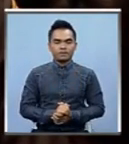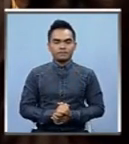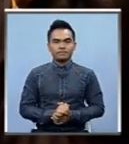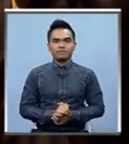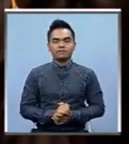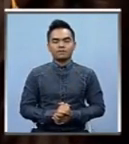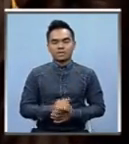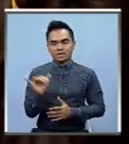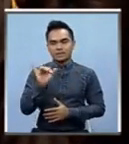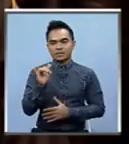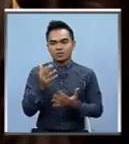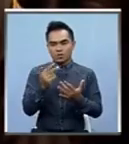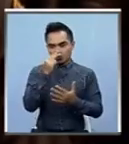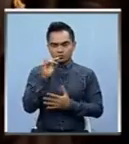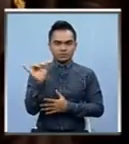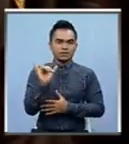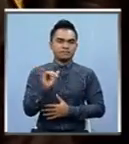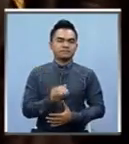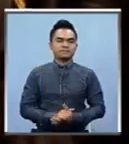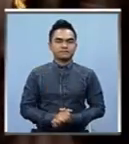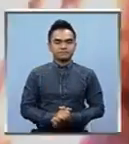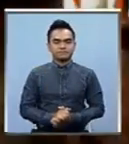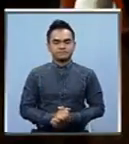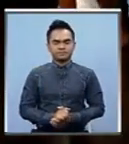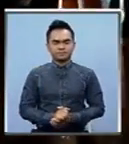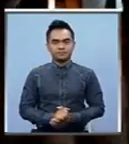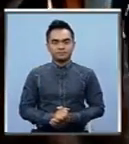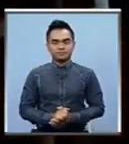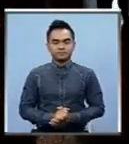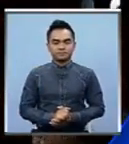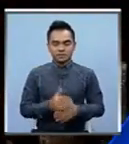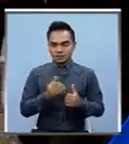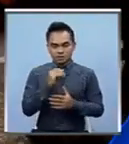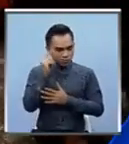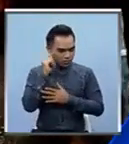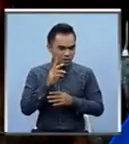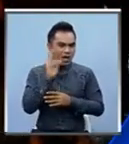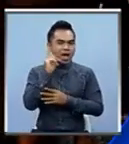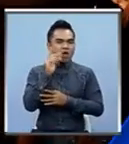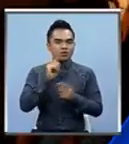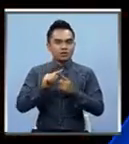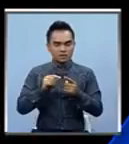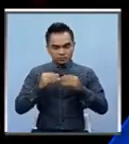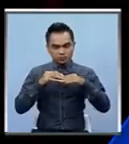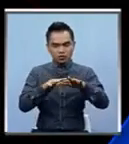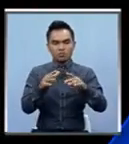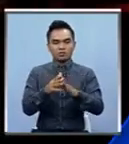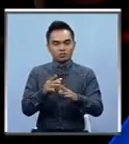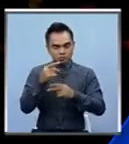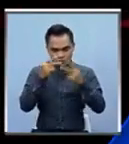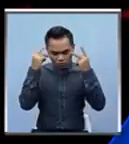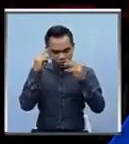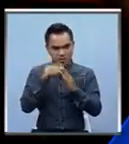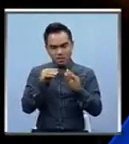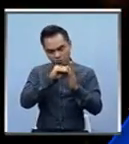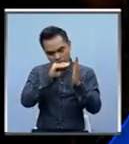ยังไม่ถึงขนาดนั้นครับ หลากกระแสข่าวที่เกิดขึ้นในช่วงนี้เช่นว่าคนร้ายได้หลบหนีลงไปในพื้น